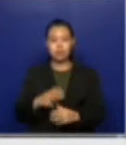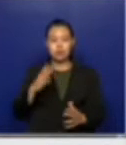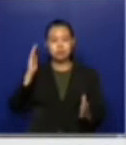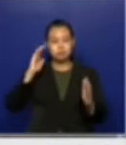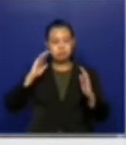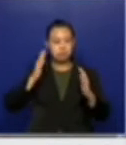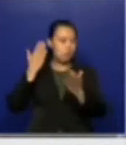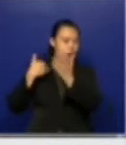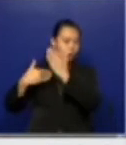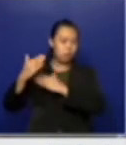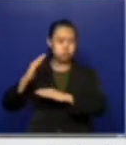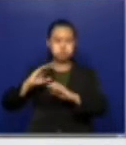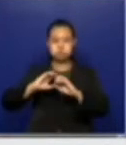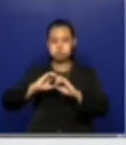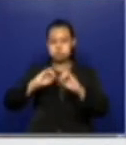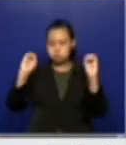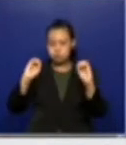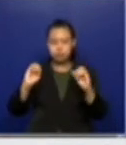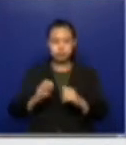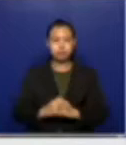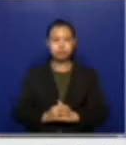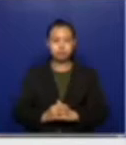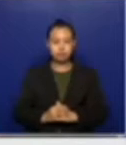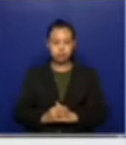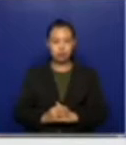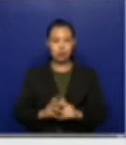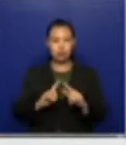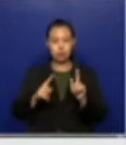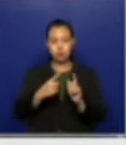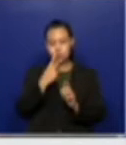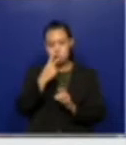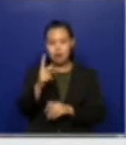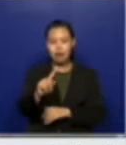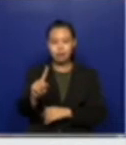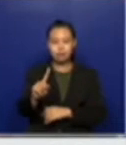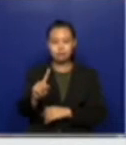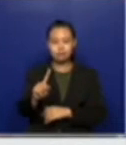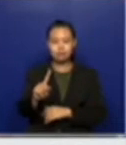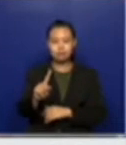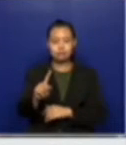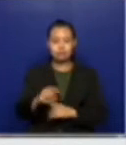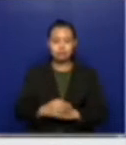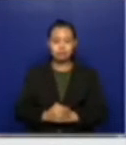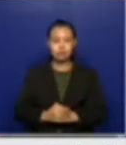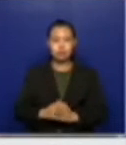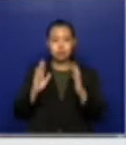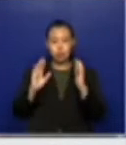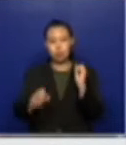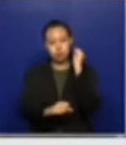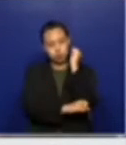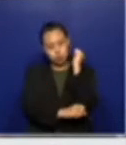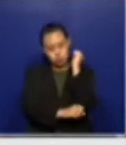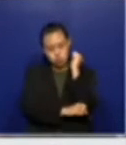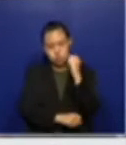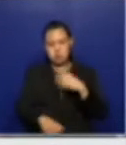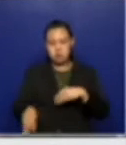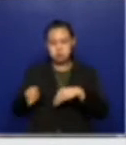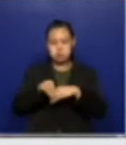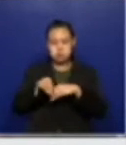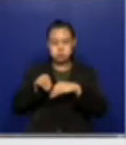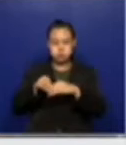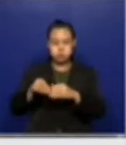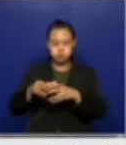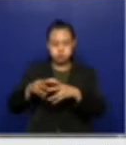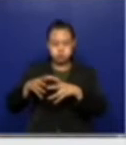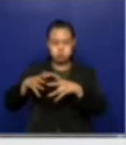ไทยแต่ข้อเท็จจริงเชิงประจักษ์ก็คือคนจนกลับเพิ่มขึ้นส